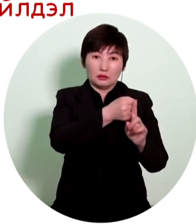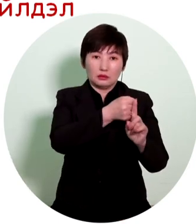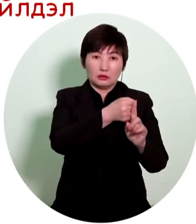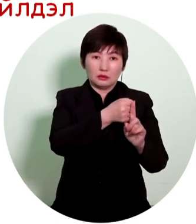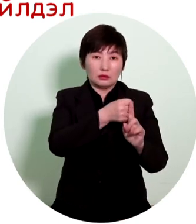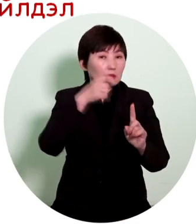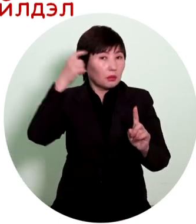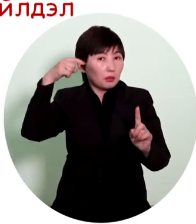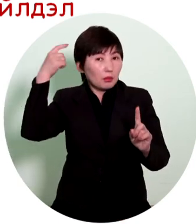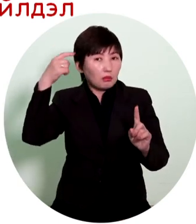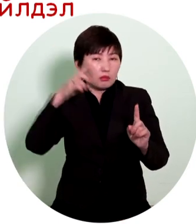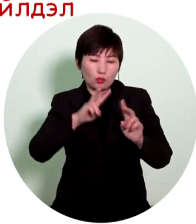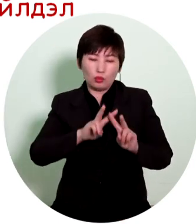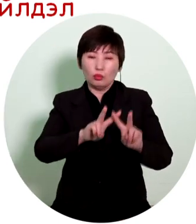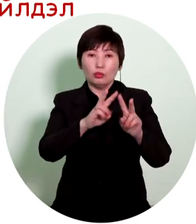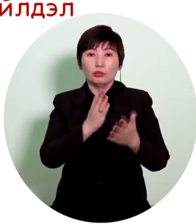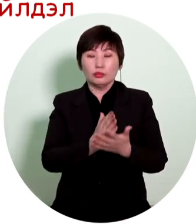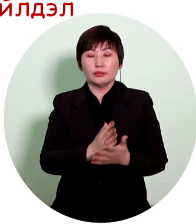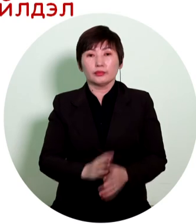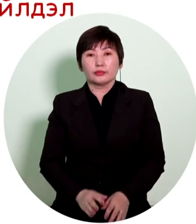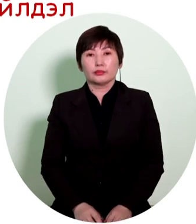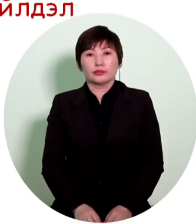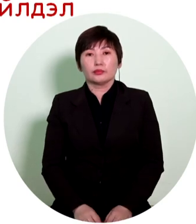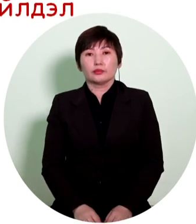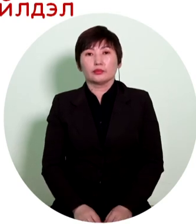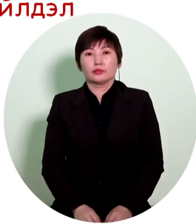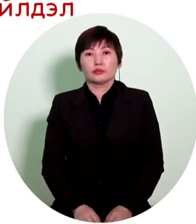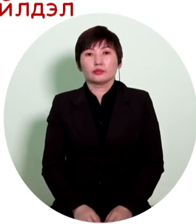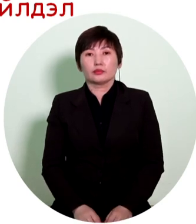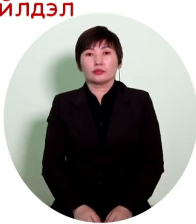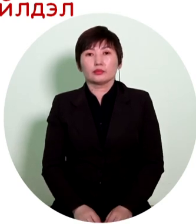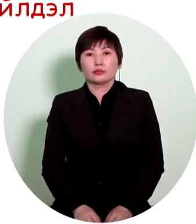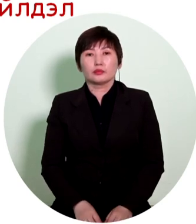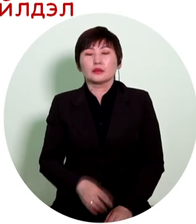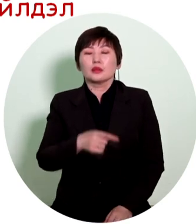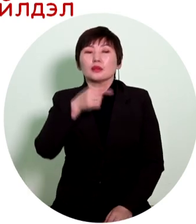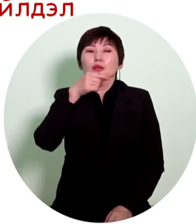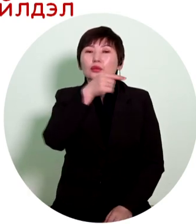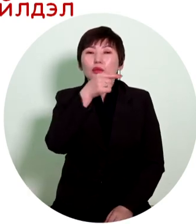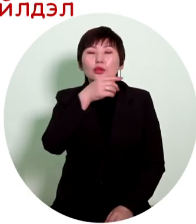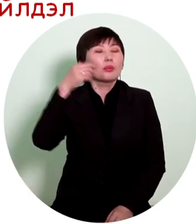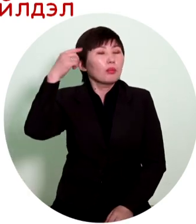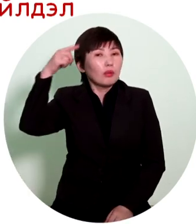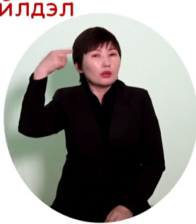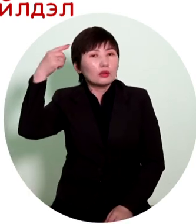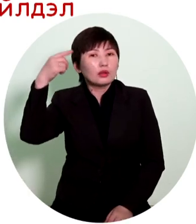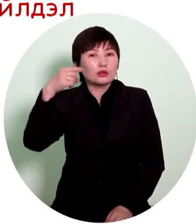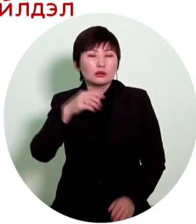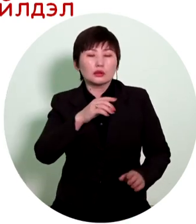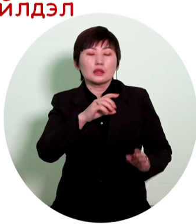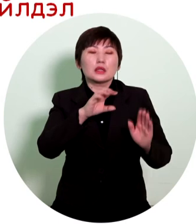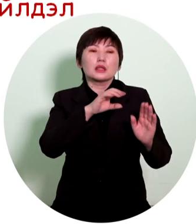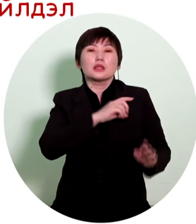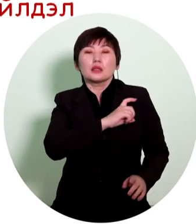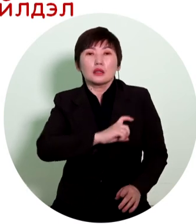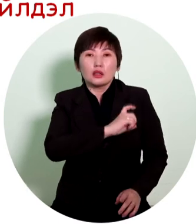нөгөө бодол нь үргэлжлэн явчихдаг. За өөр бол ерөөсөө сөрөг бодлоос үүдэлтэй сөрөг сэтгэл хөдлөлийг